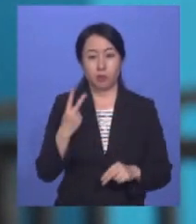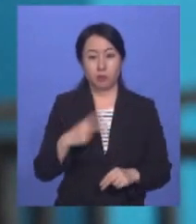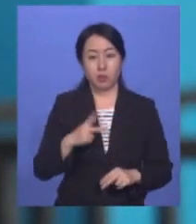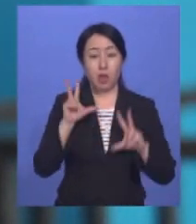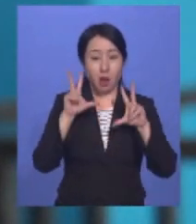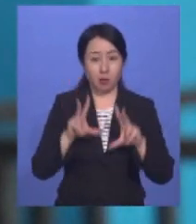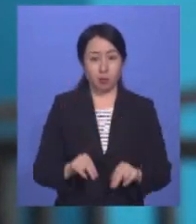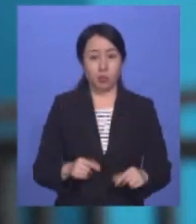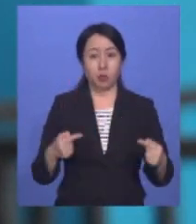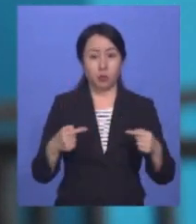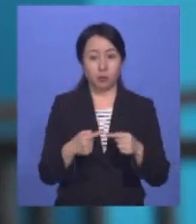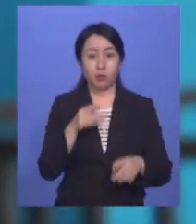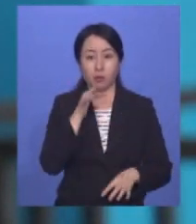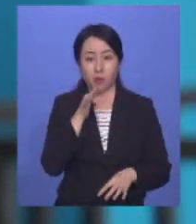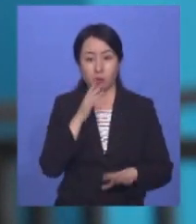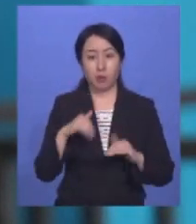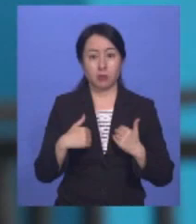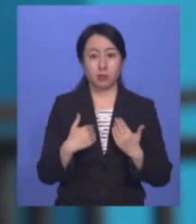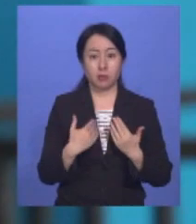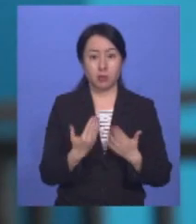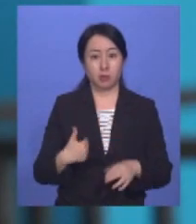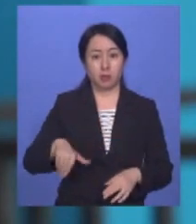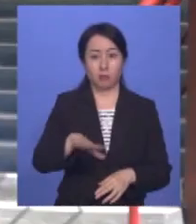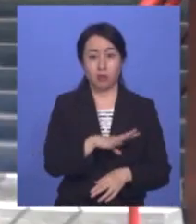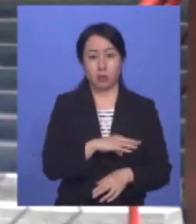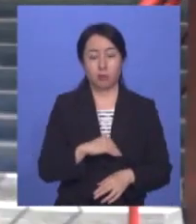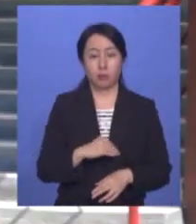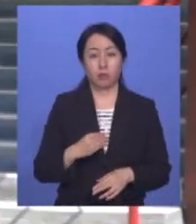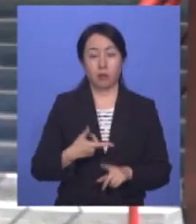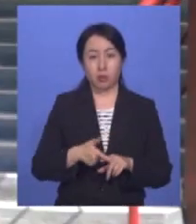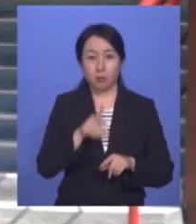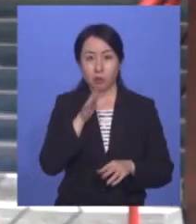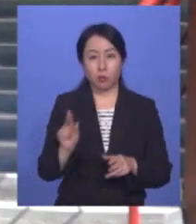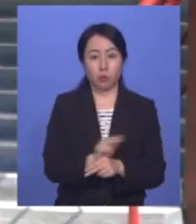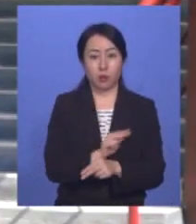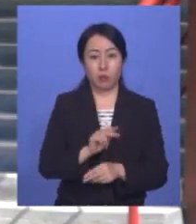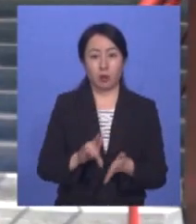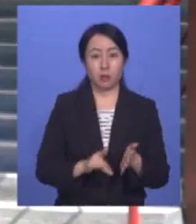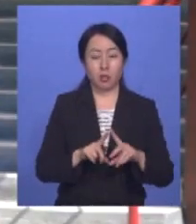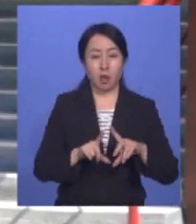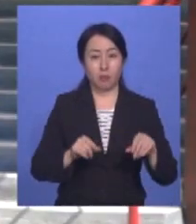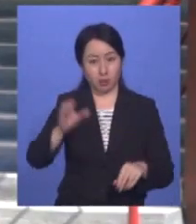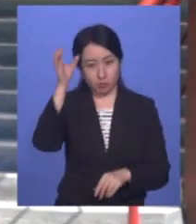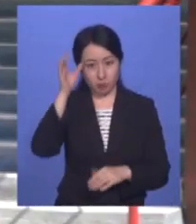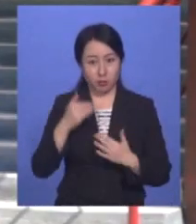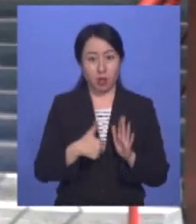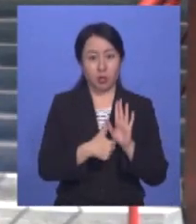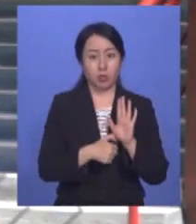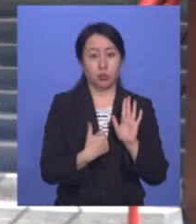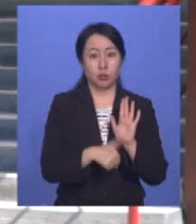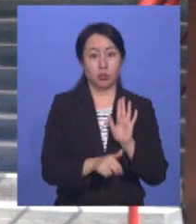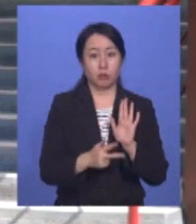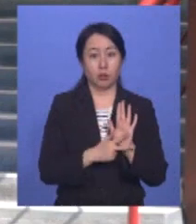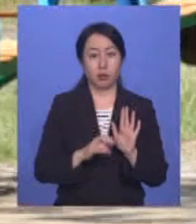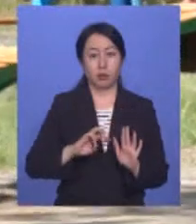что вовремя сдаст все полностью. Всего в этом году на ремонт городских объектов образования выделили